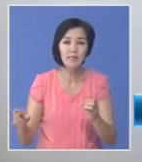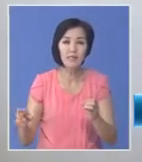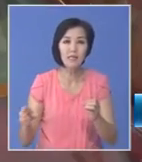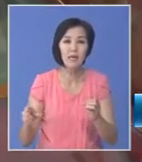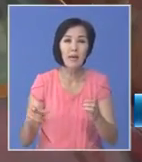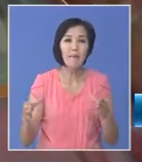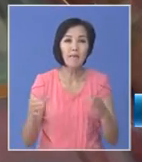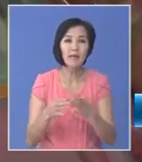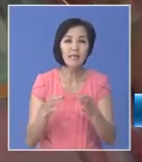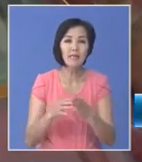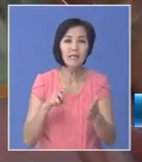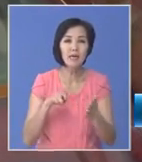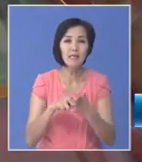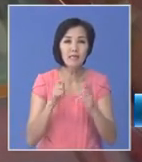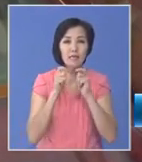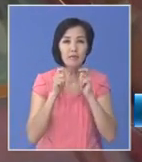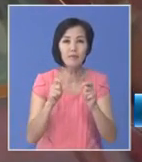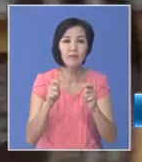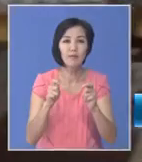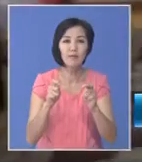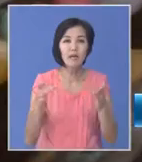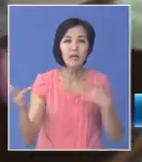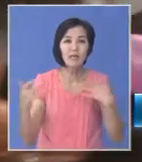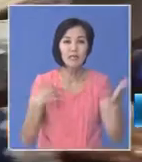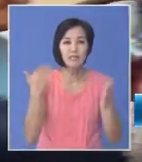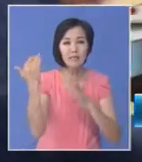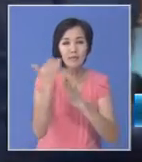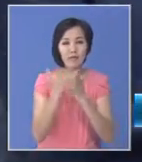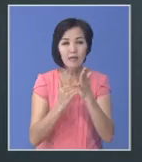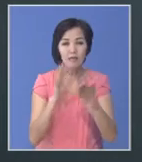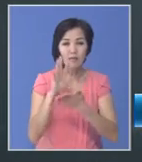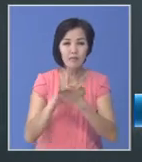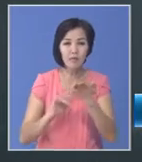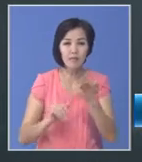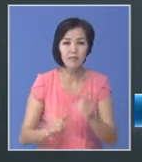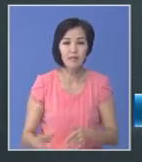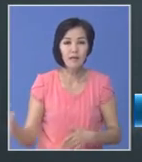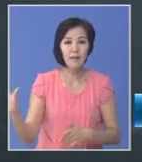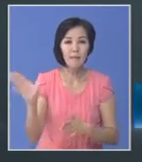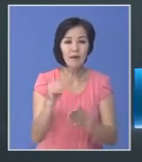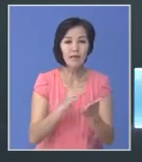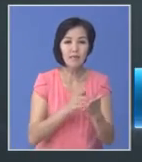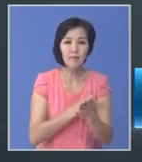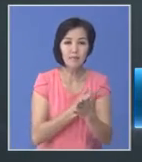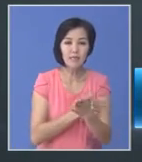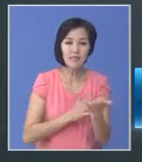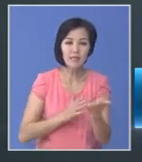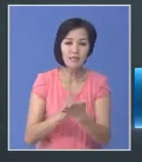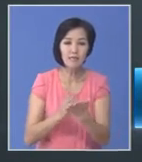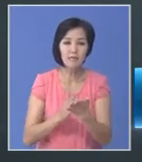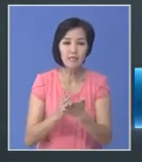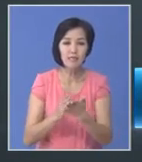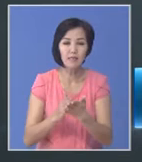партияның алғыс хатын берді. Марапаттау соңы концерттік бағдарламамен жалғасты. Барша медицина қызметкерлерін төл